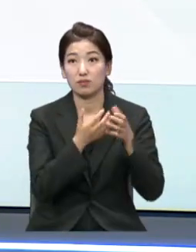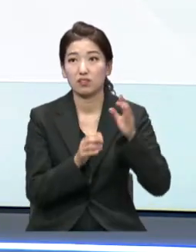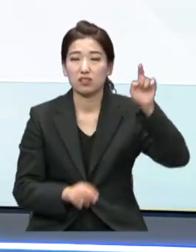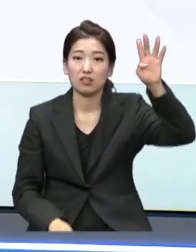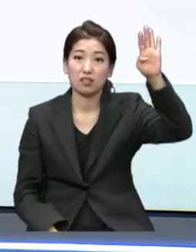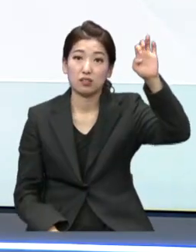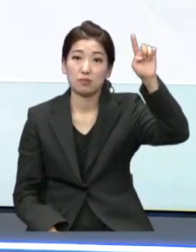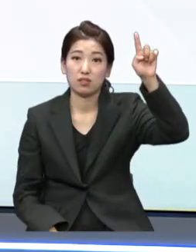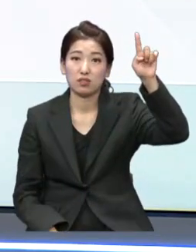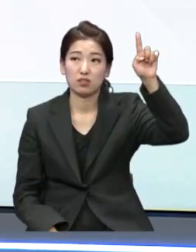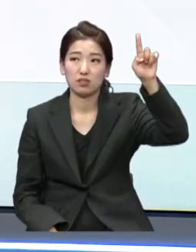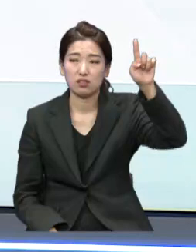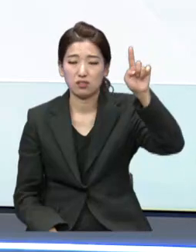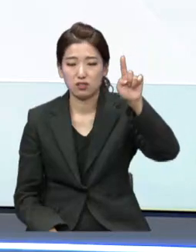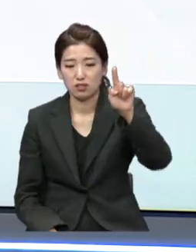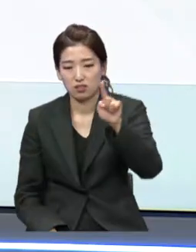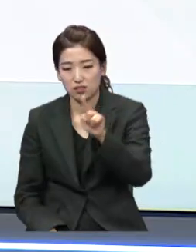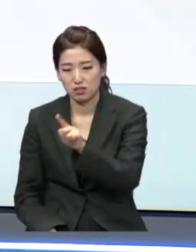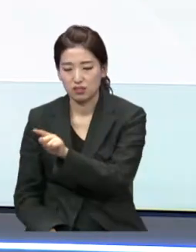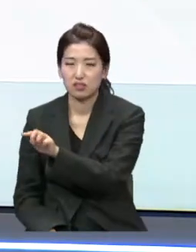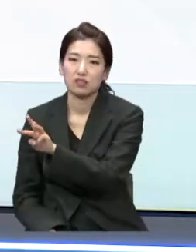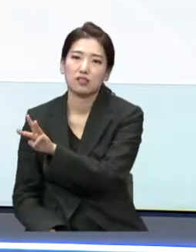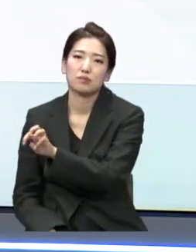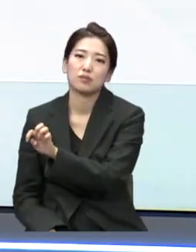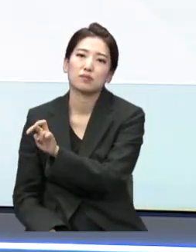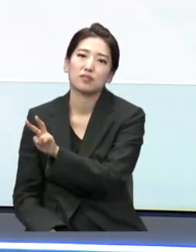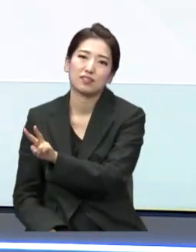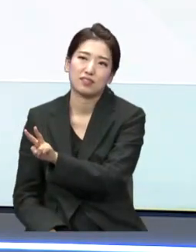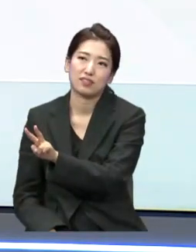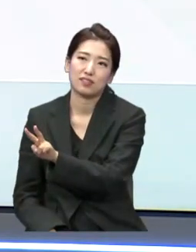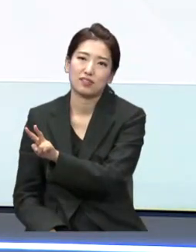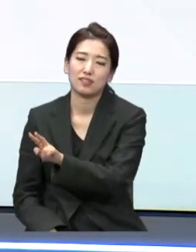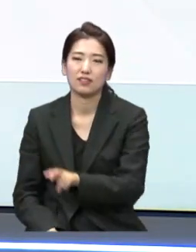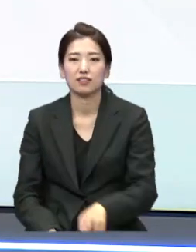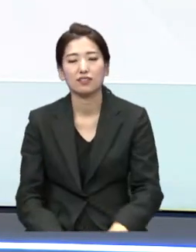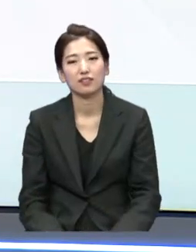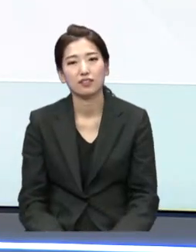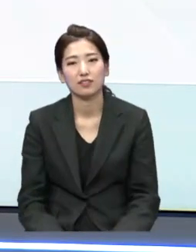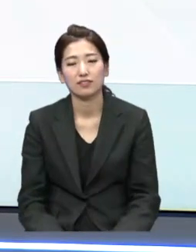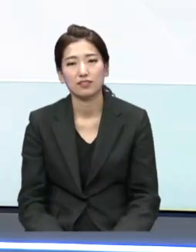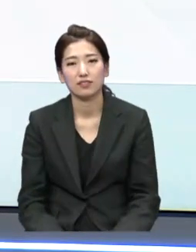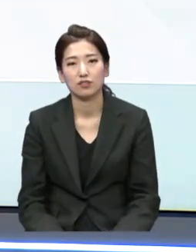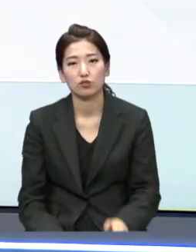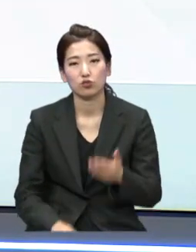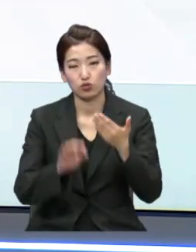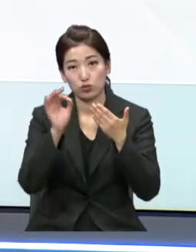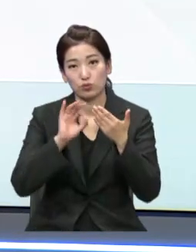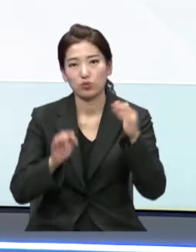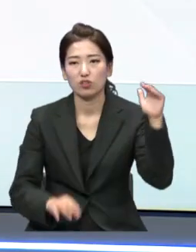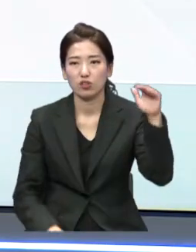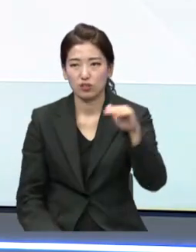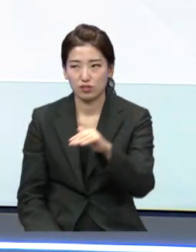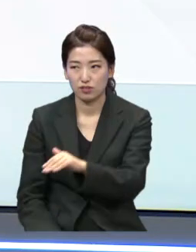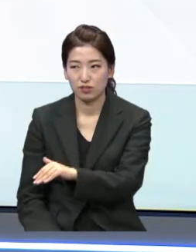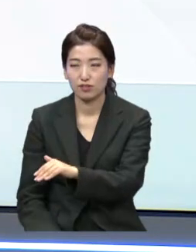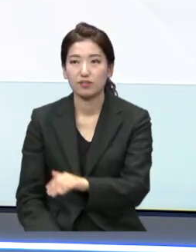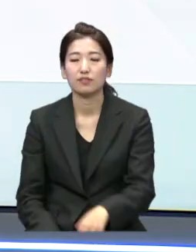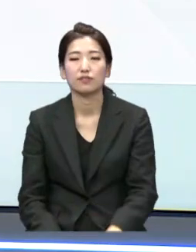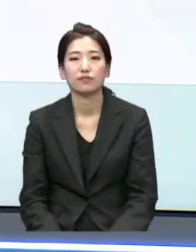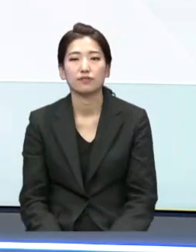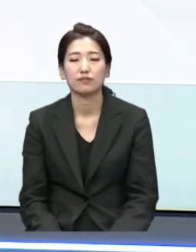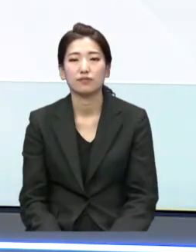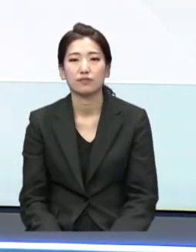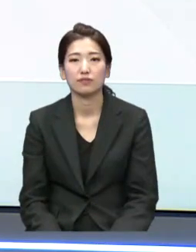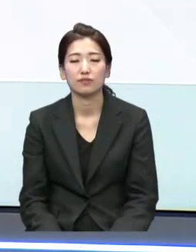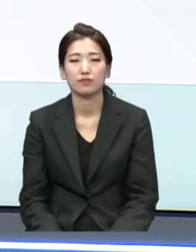41% 있는데 32% 99% 포인트 내려갔습니다